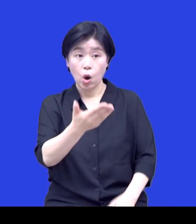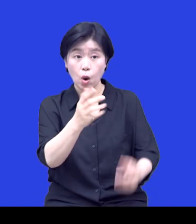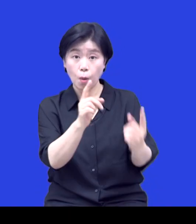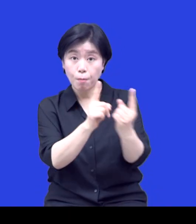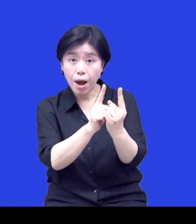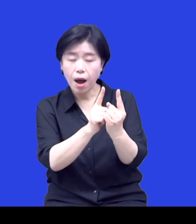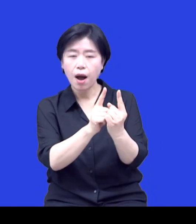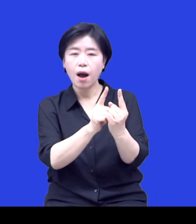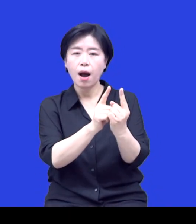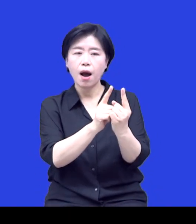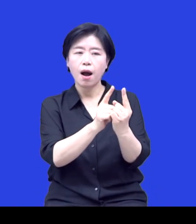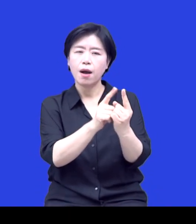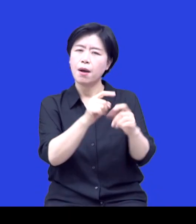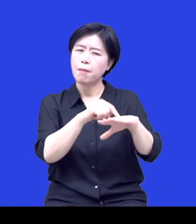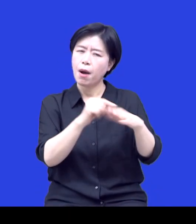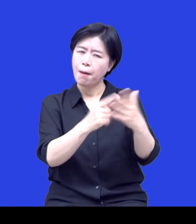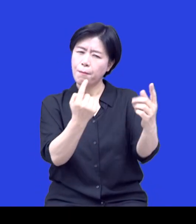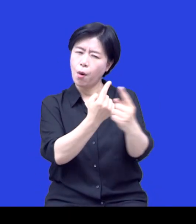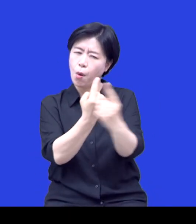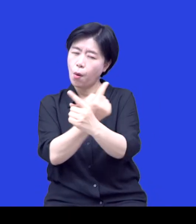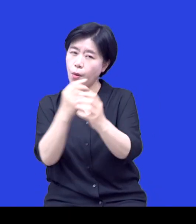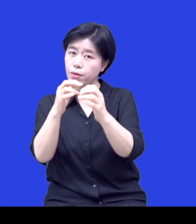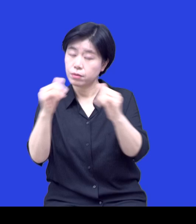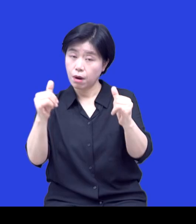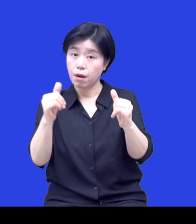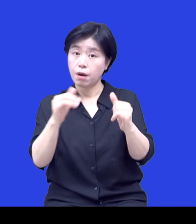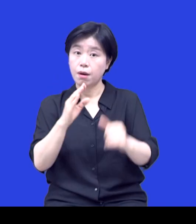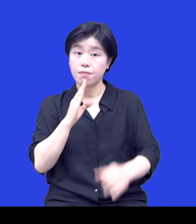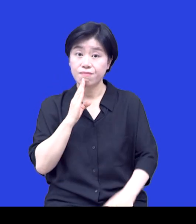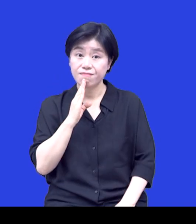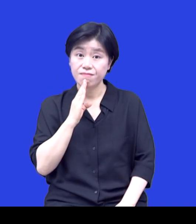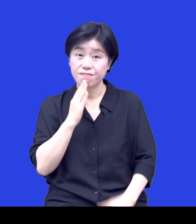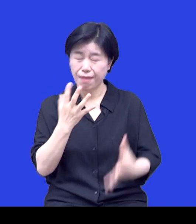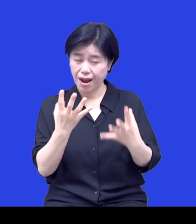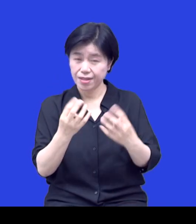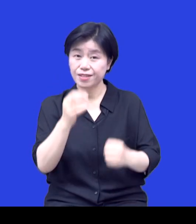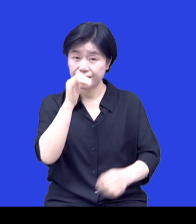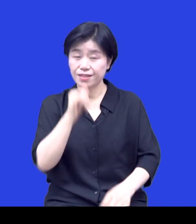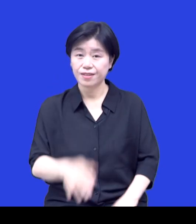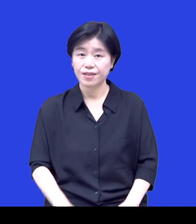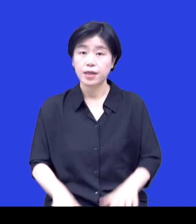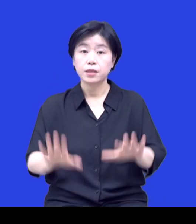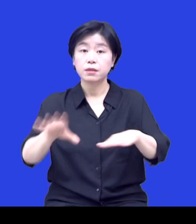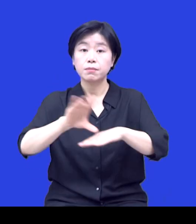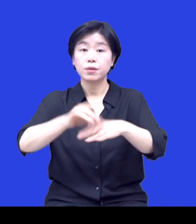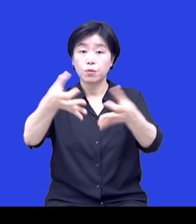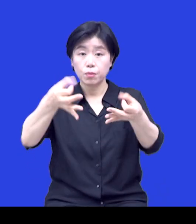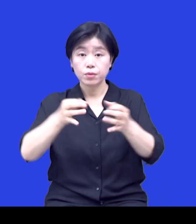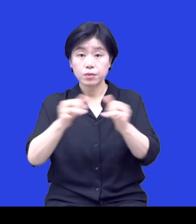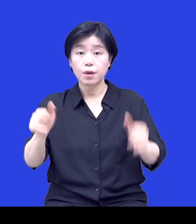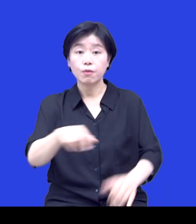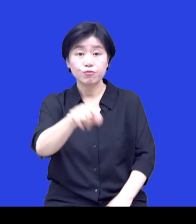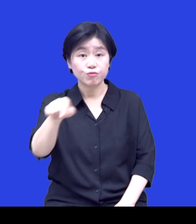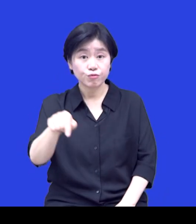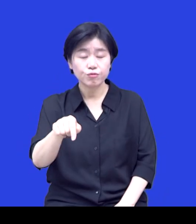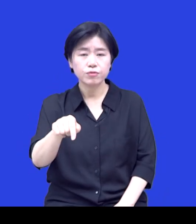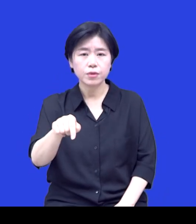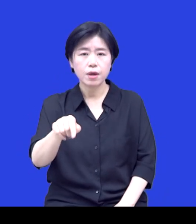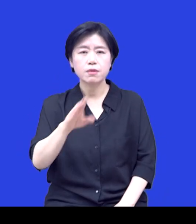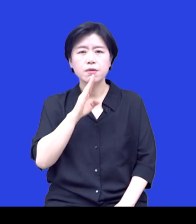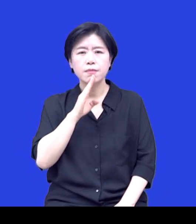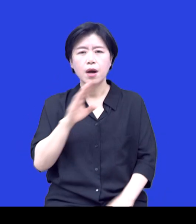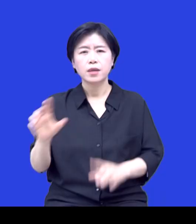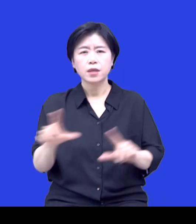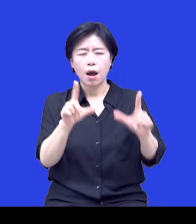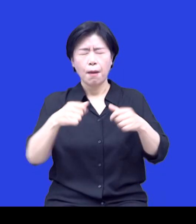되찾은 분들도 계시는데 아직 목사님 직접 못 뵌 분들도 계시니까 지금 이 방송을 보시는 분들 중에 정말 삶을 포기하고